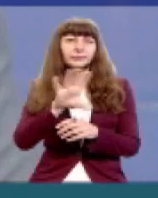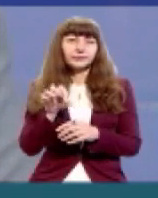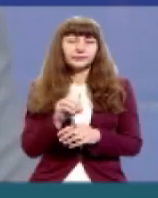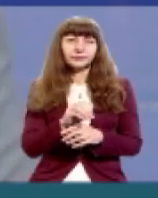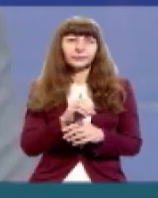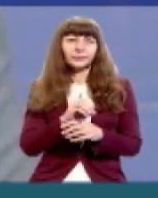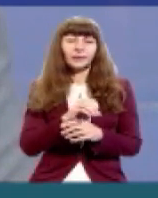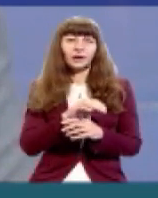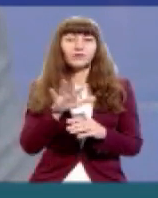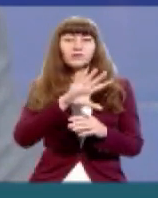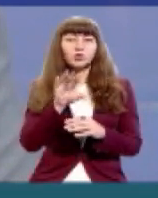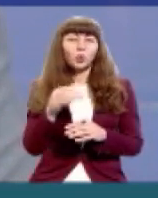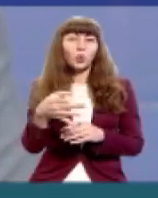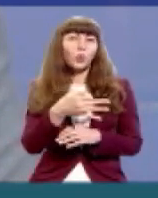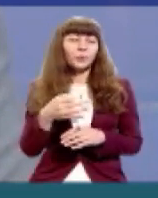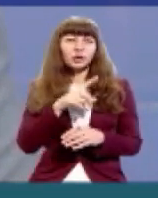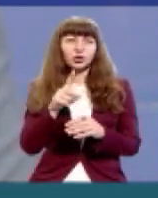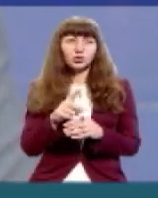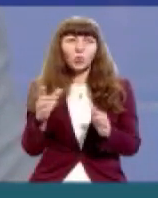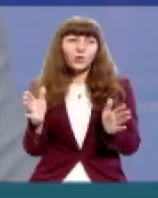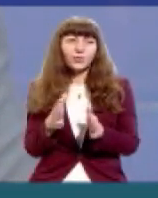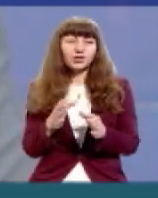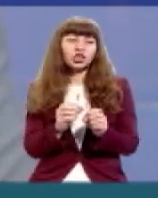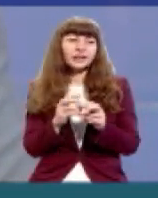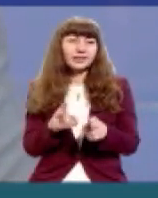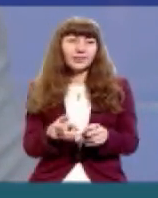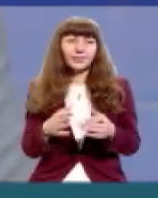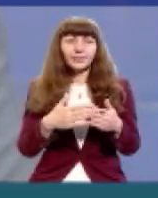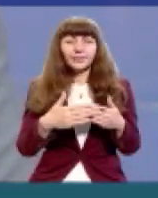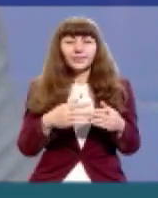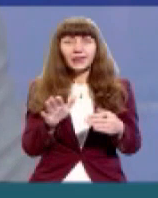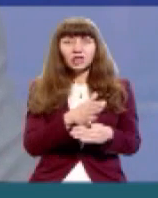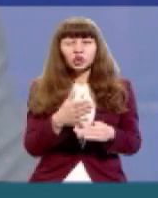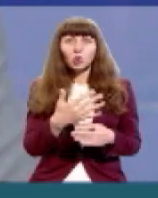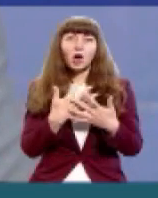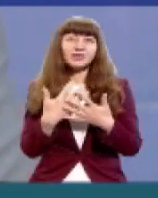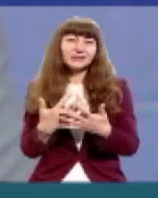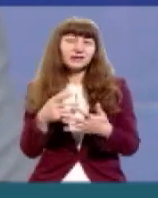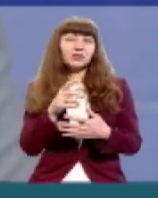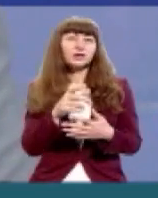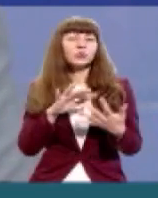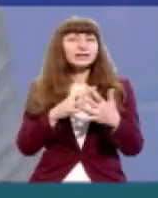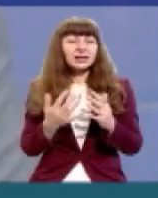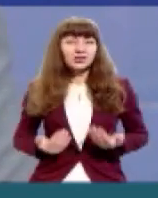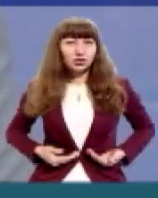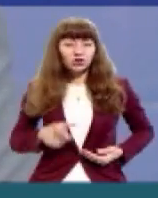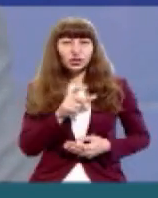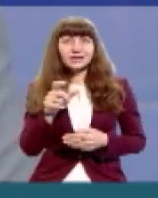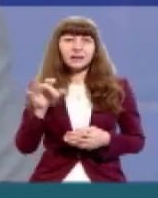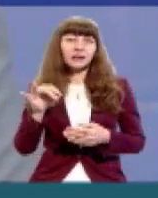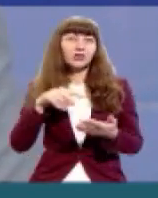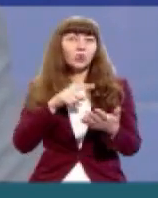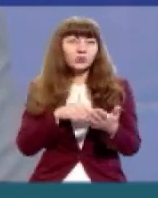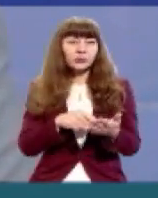того, чтобы снизить риски диспорции между активностью сельского населения и городского